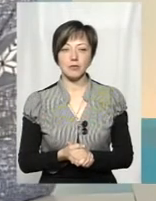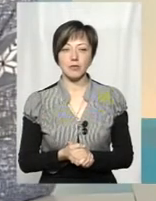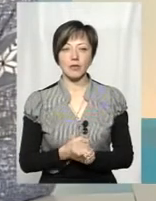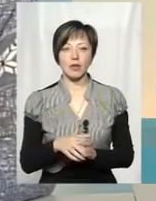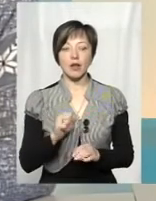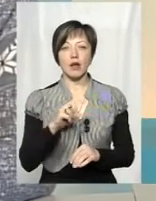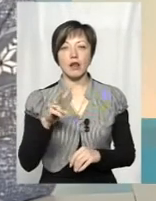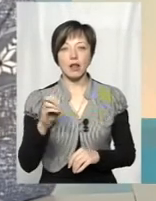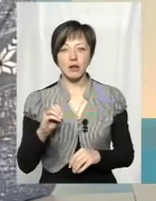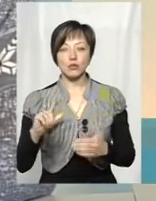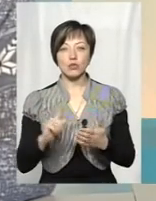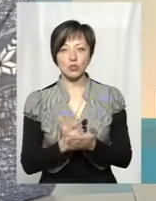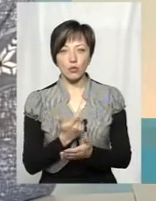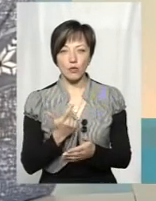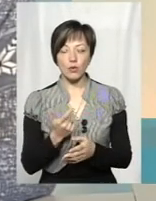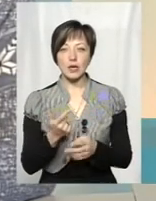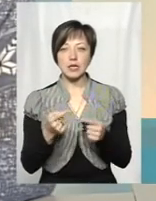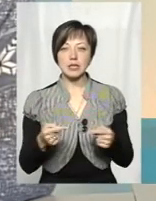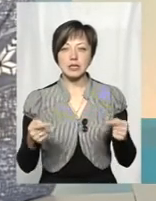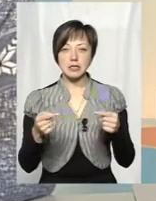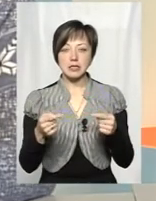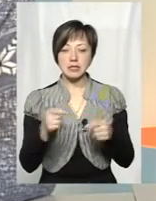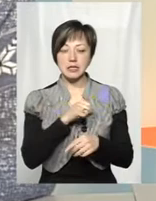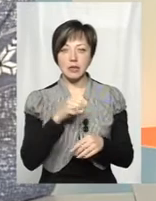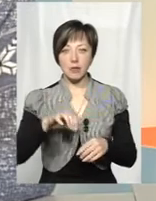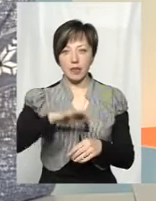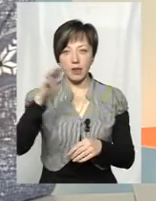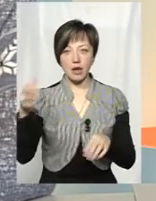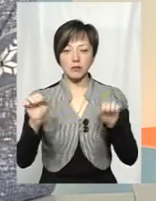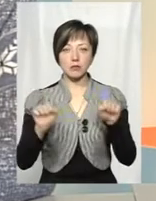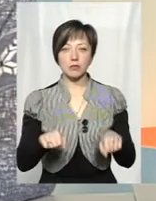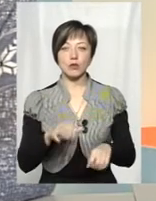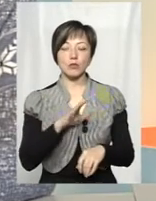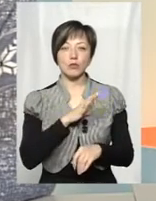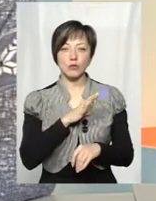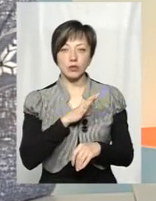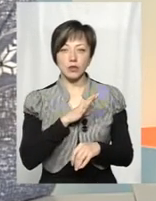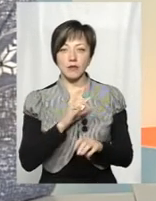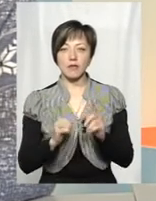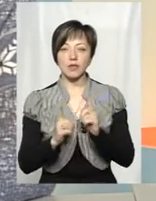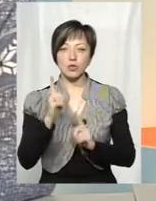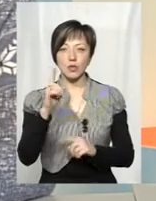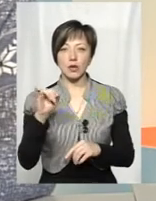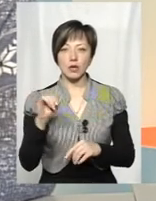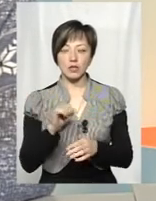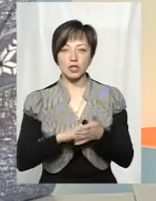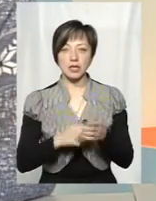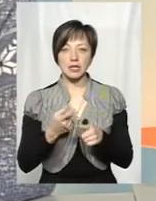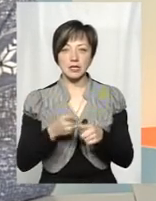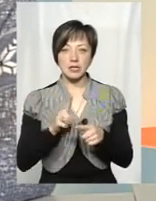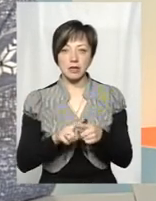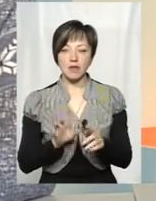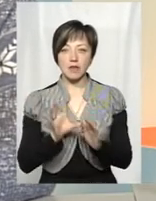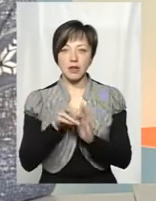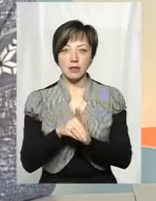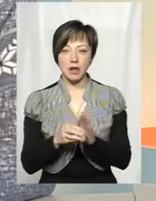Однак, знову ж, сам насип, він міг бути високий і через те, що